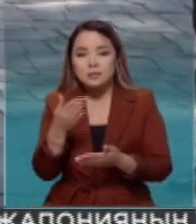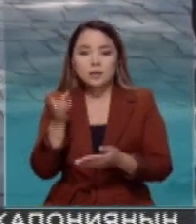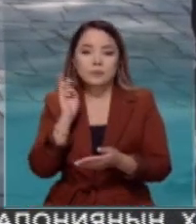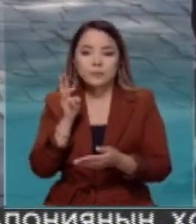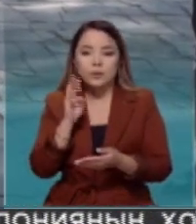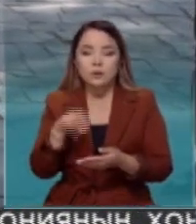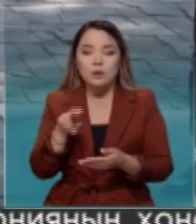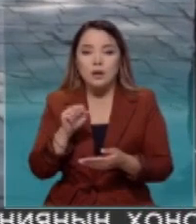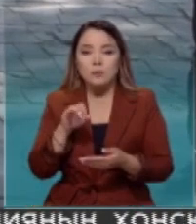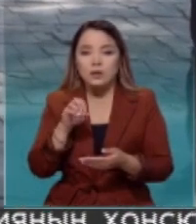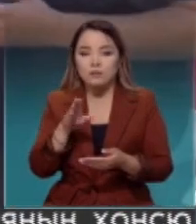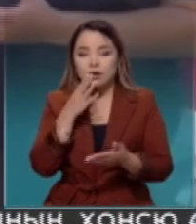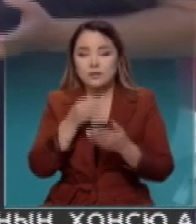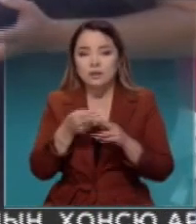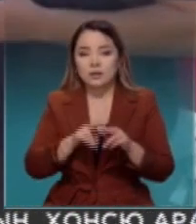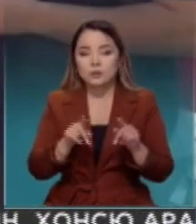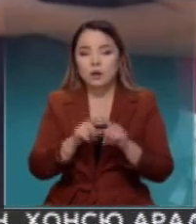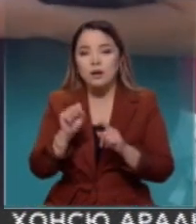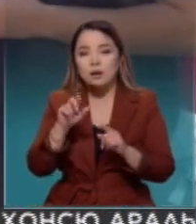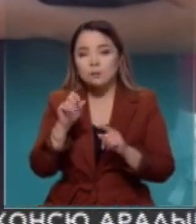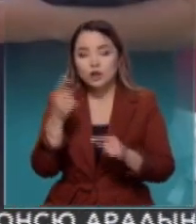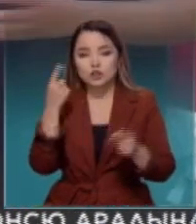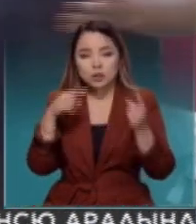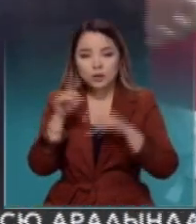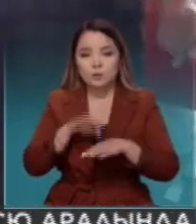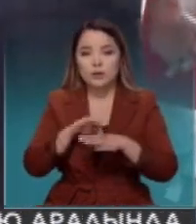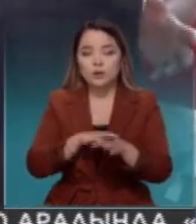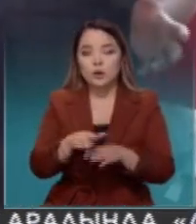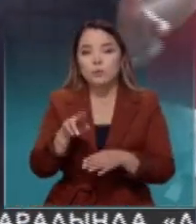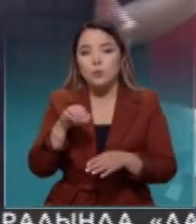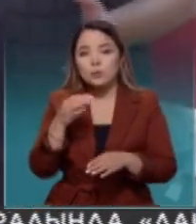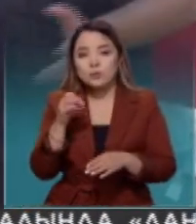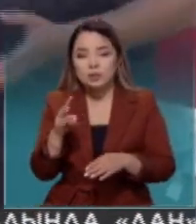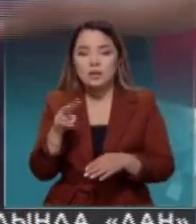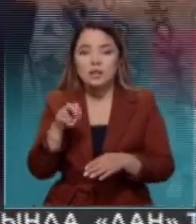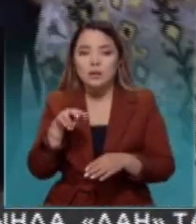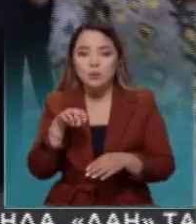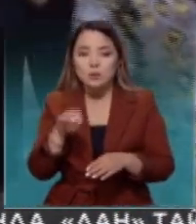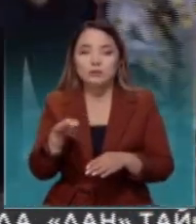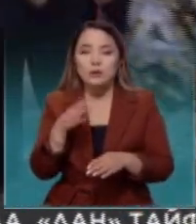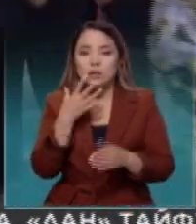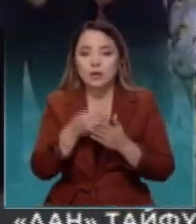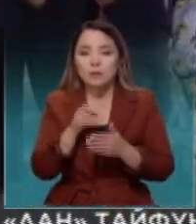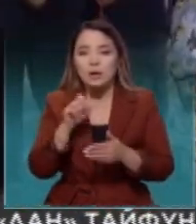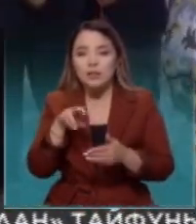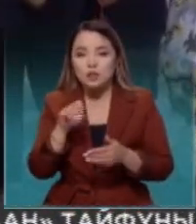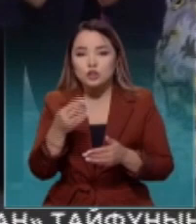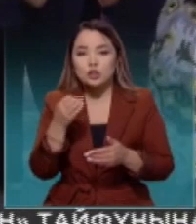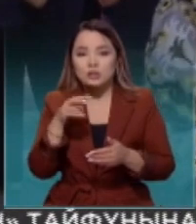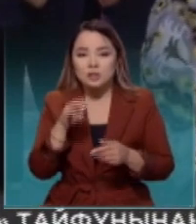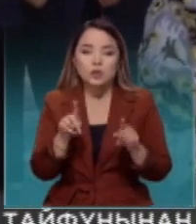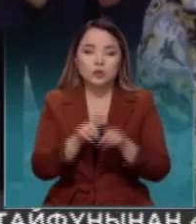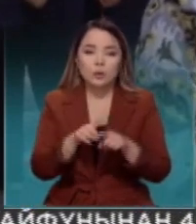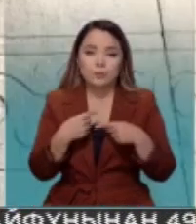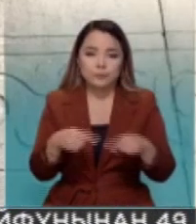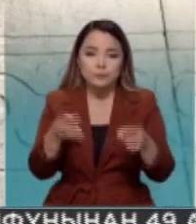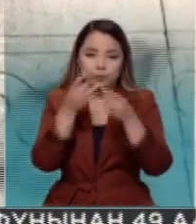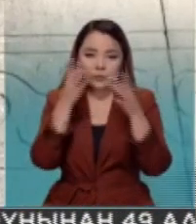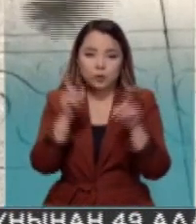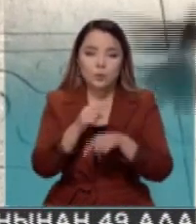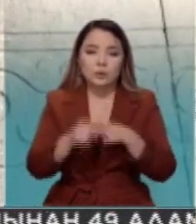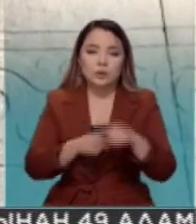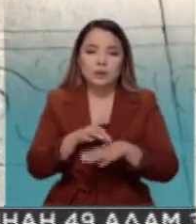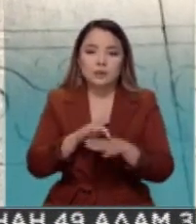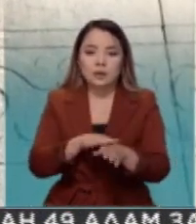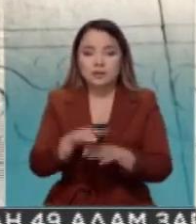елшісі Дәурен Абаев атап өткендей, абай шығармашылығының арқасында Пушкин, Лермонтов, Гете, Байрон, Шиллер және әлемдік мәдениеттің басқа да өкілдерінің